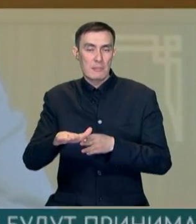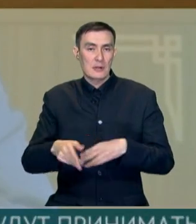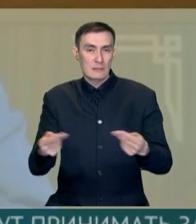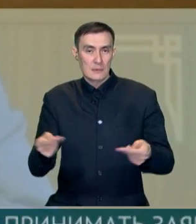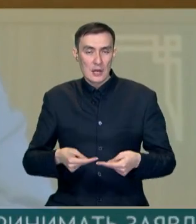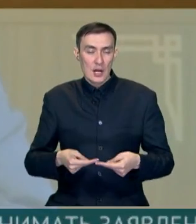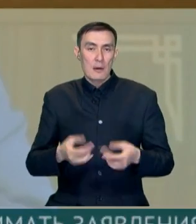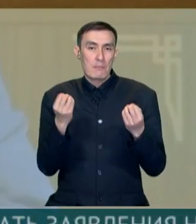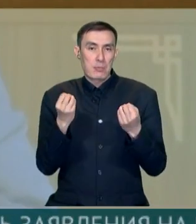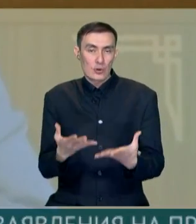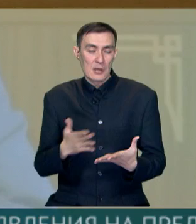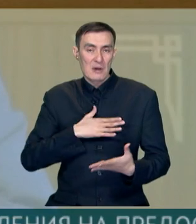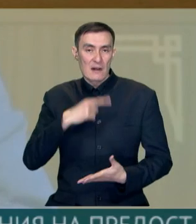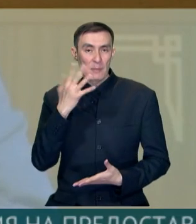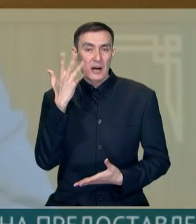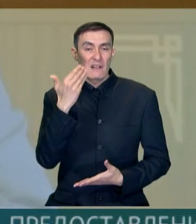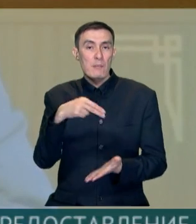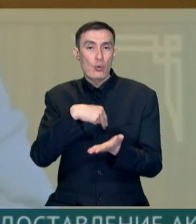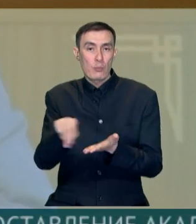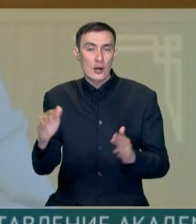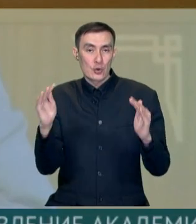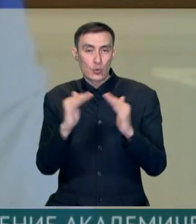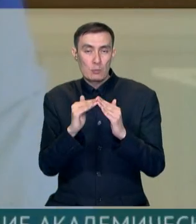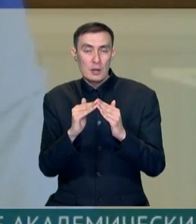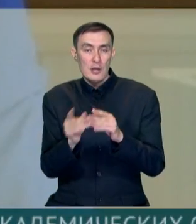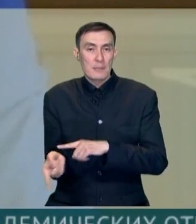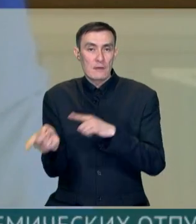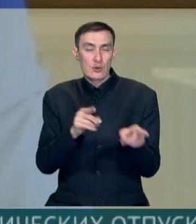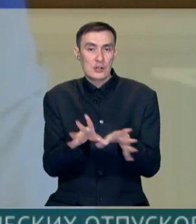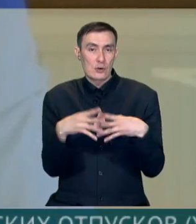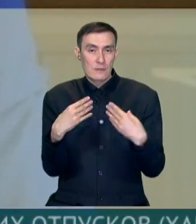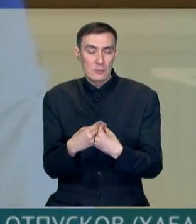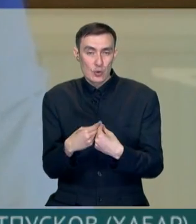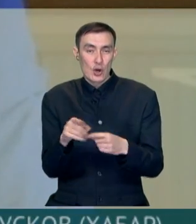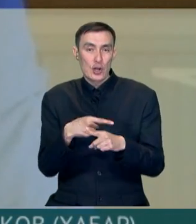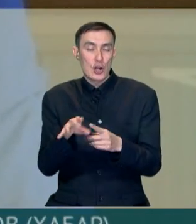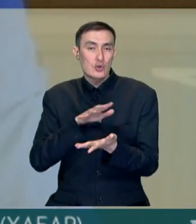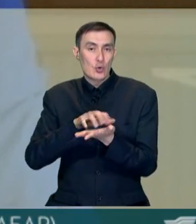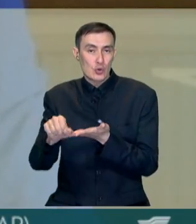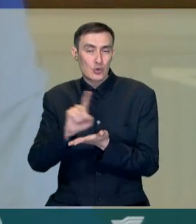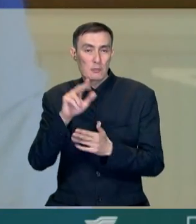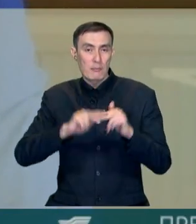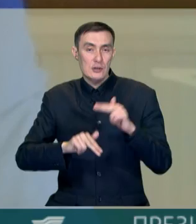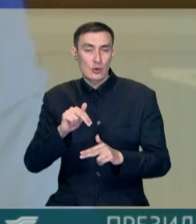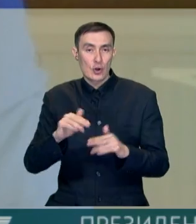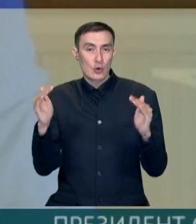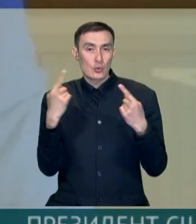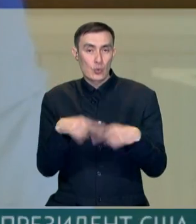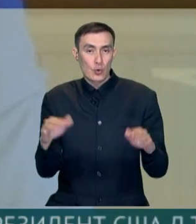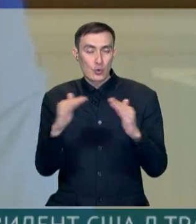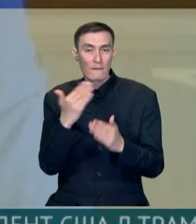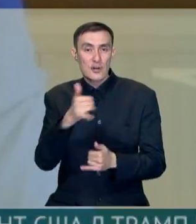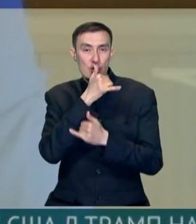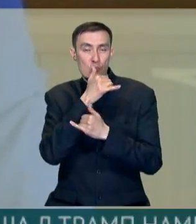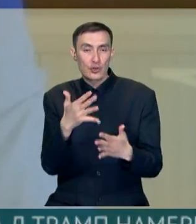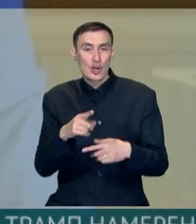выполнили. Простыми словами, когда вы покупаете дом и перевозите вашу семью в него или сносите его, чтобы построить небоскреб, вы не